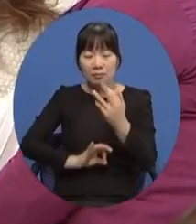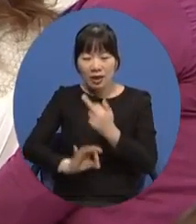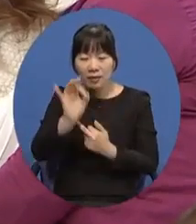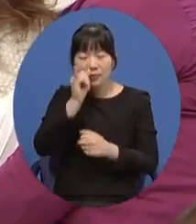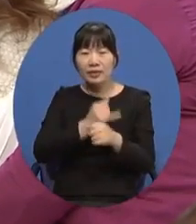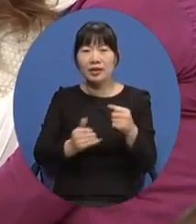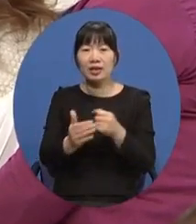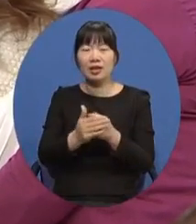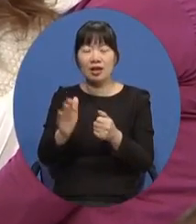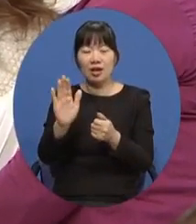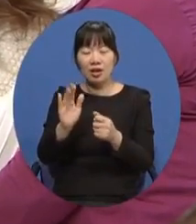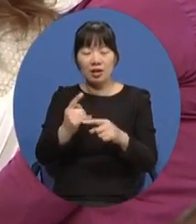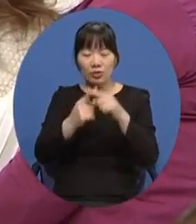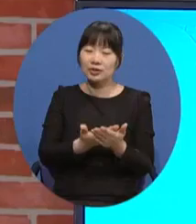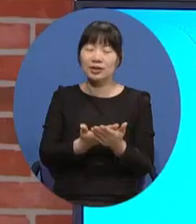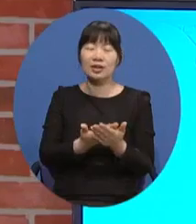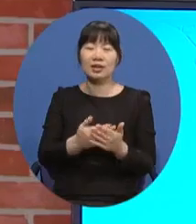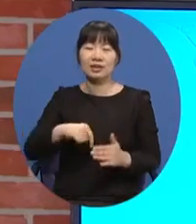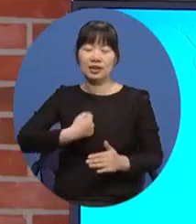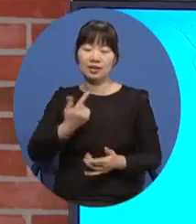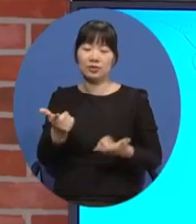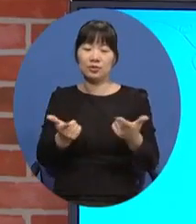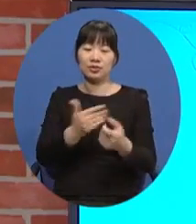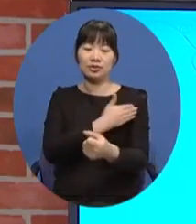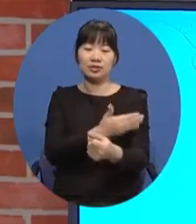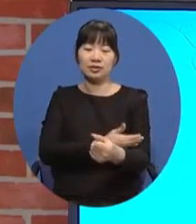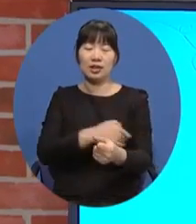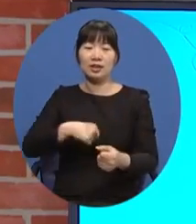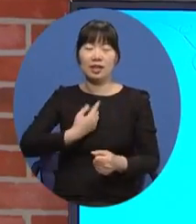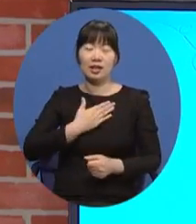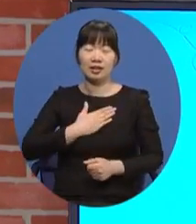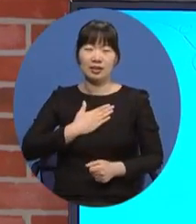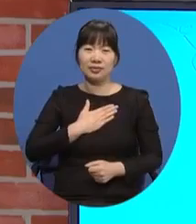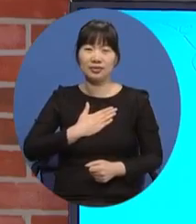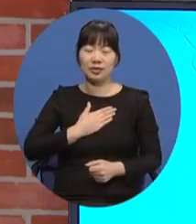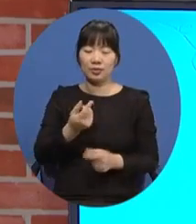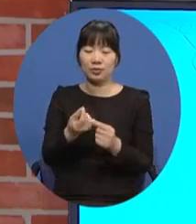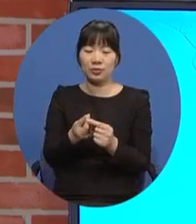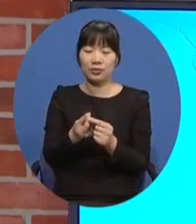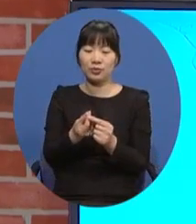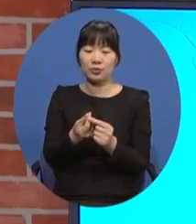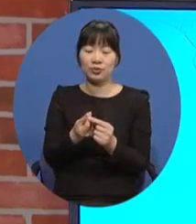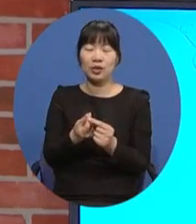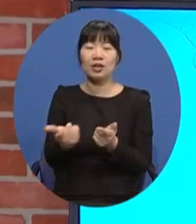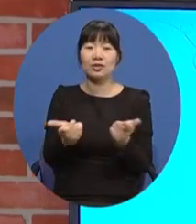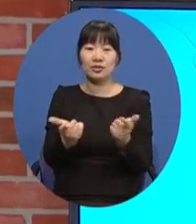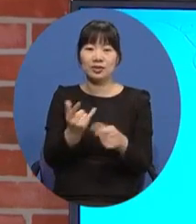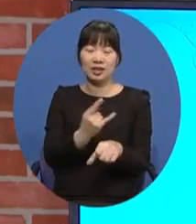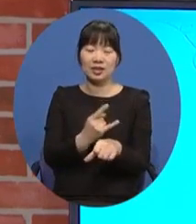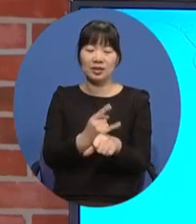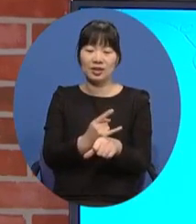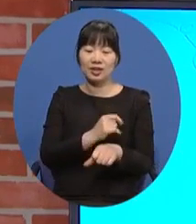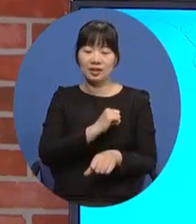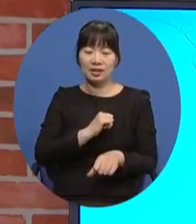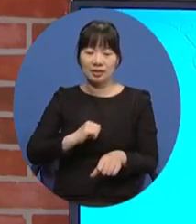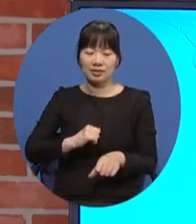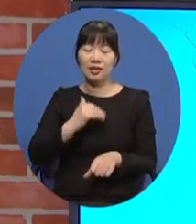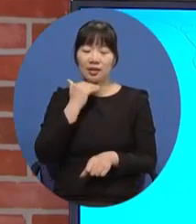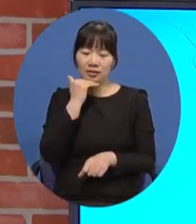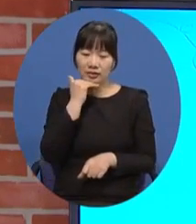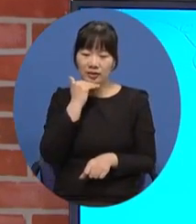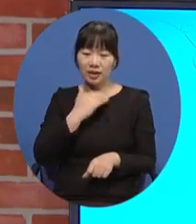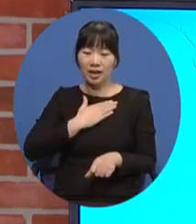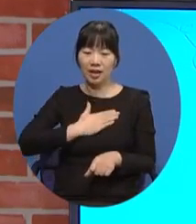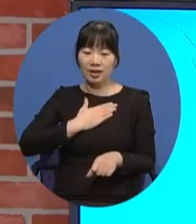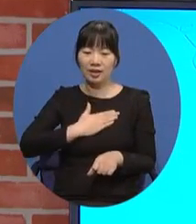자, 그러면 이 중요한 이 자기 조절력, 자기 감정을 조금 조절하고 참고 기다릴 줄